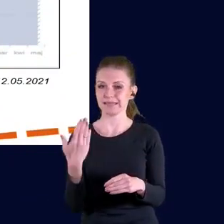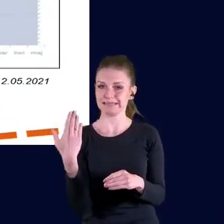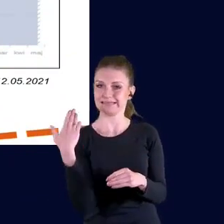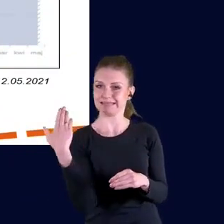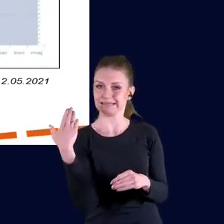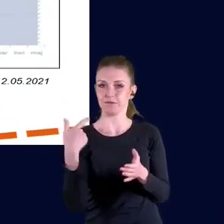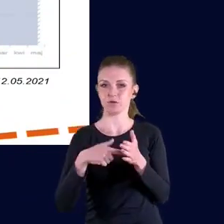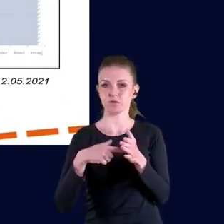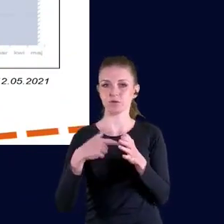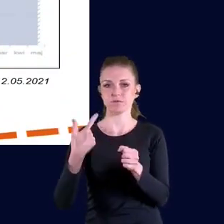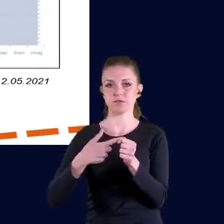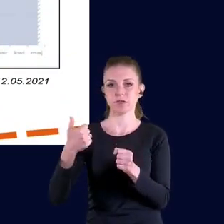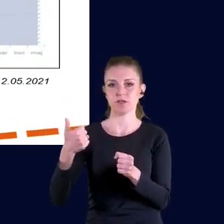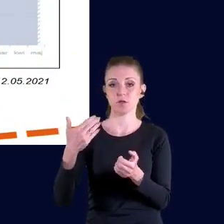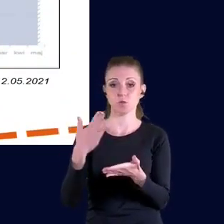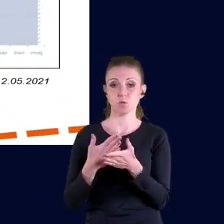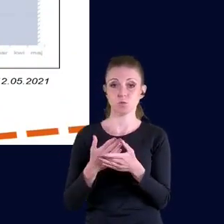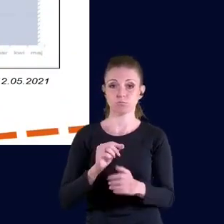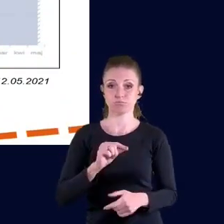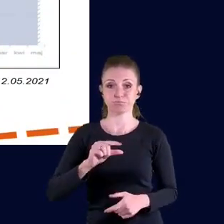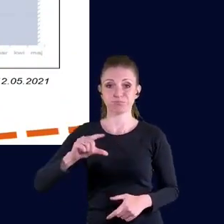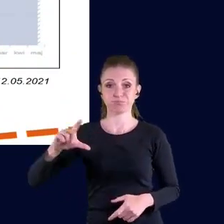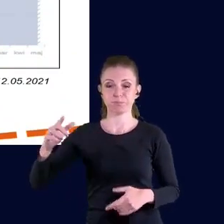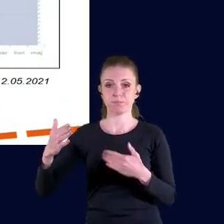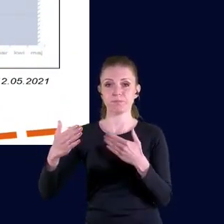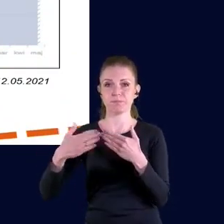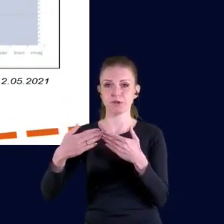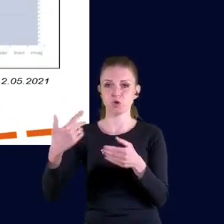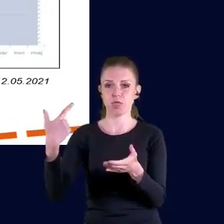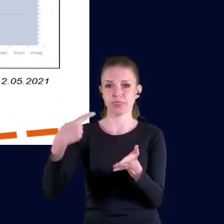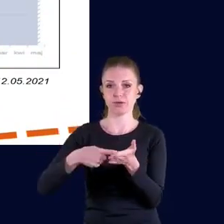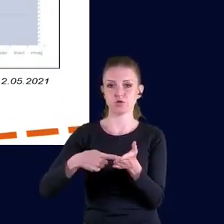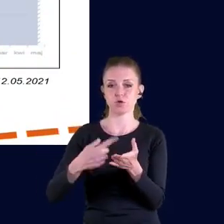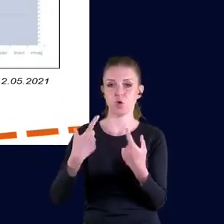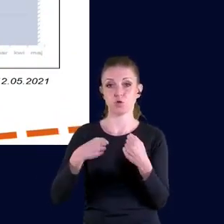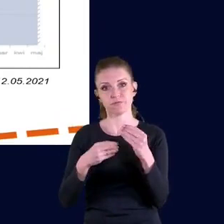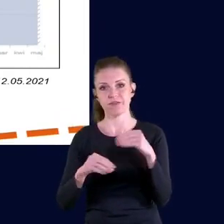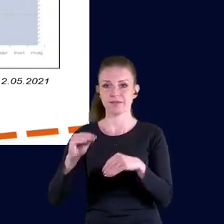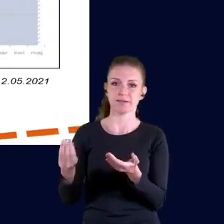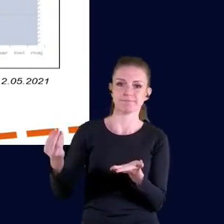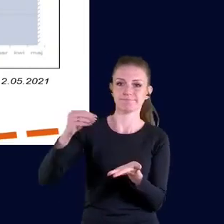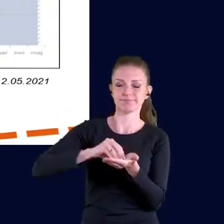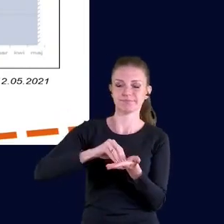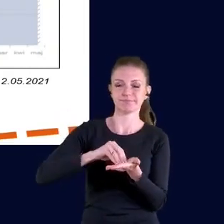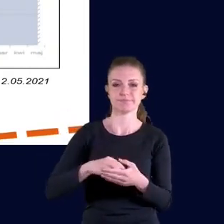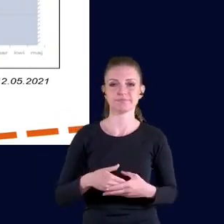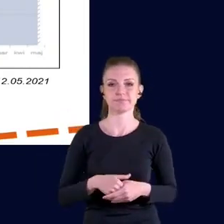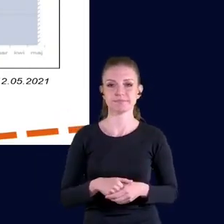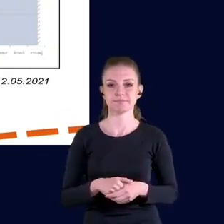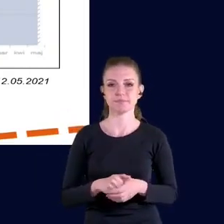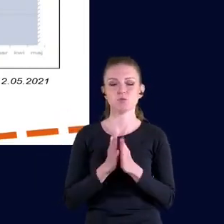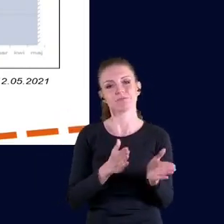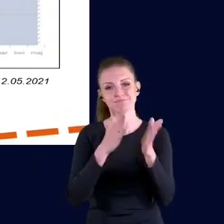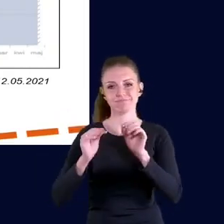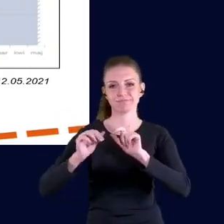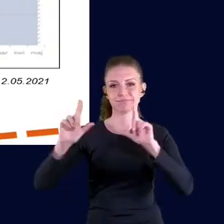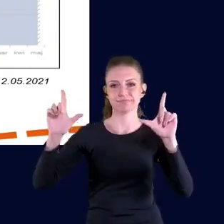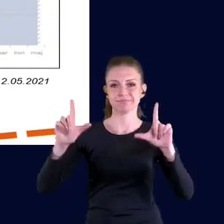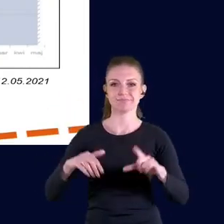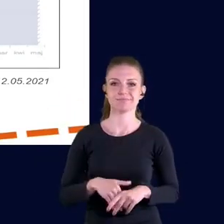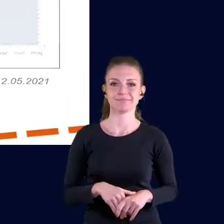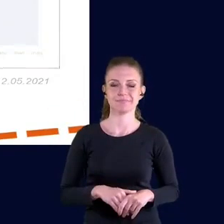kiedy Dariusz masła prawie tysiąc osób więcej Bardzo proszę następnych